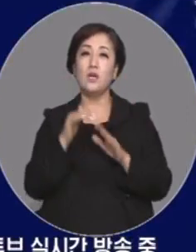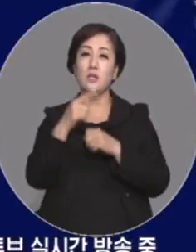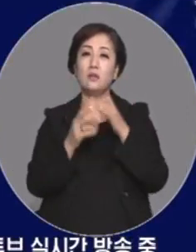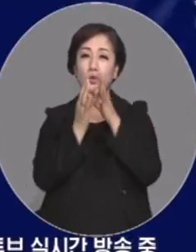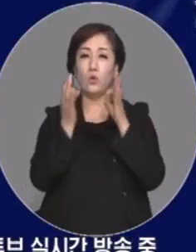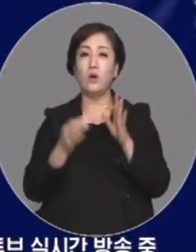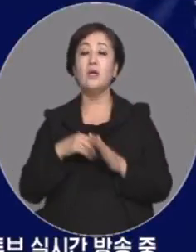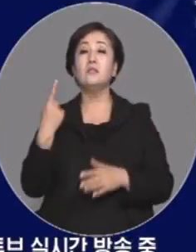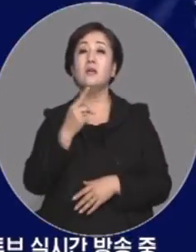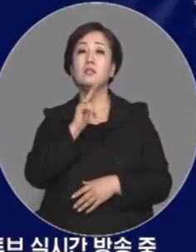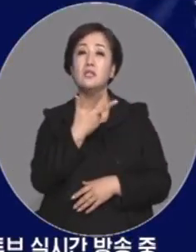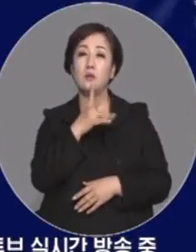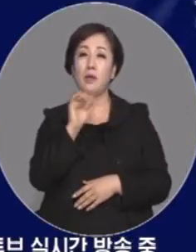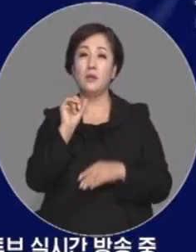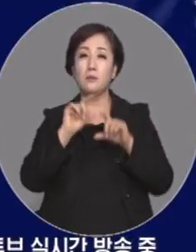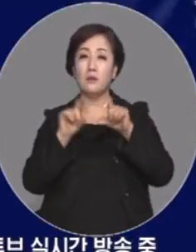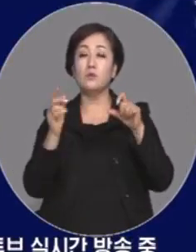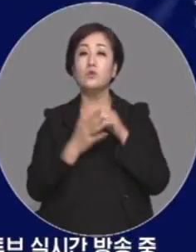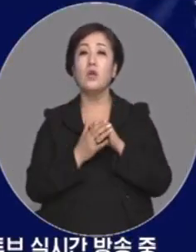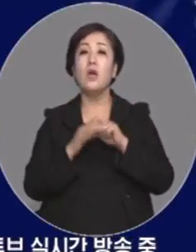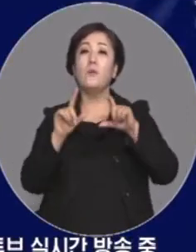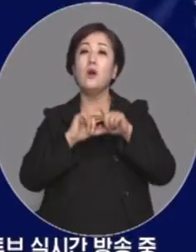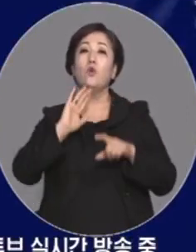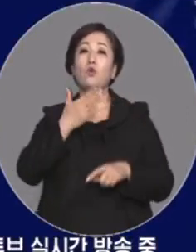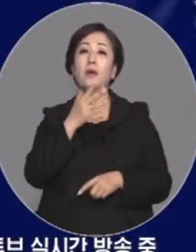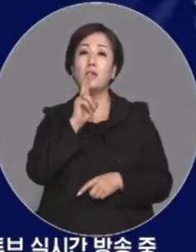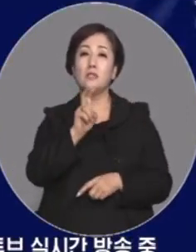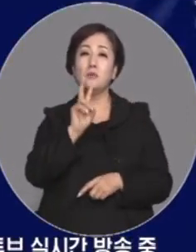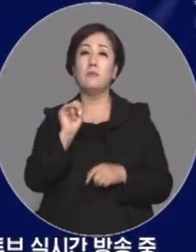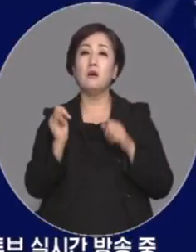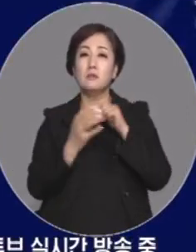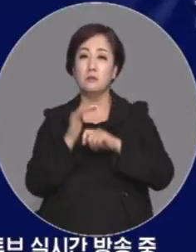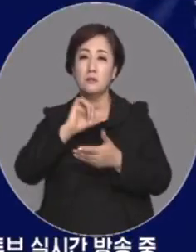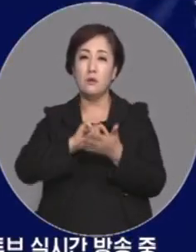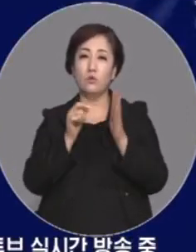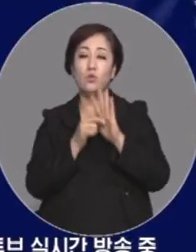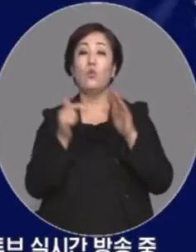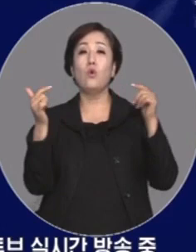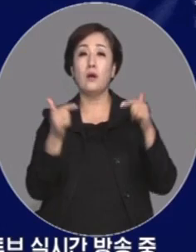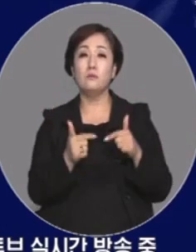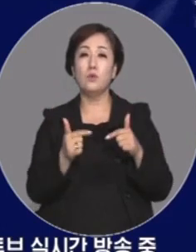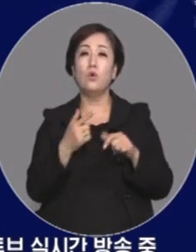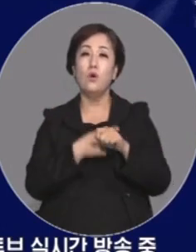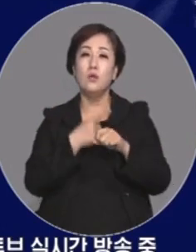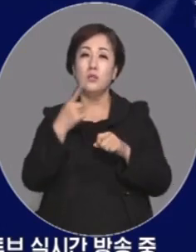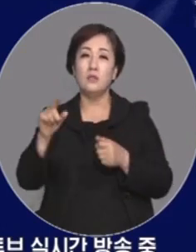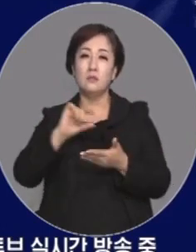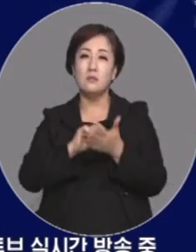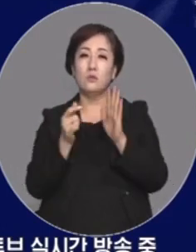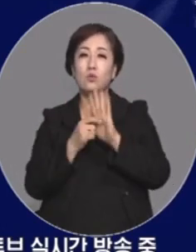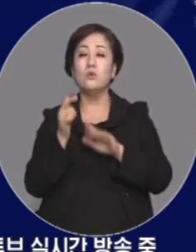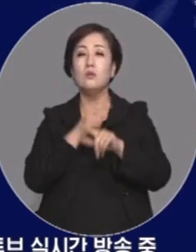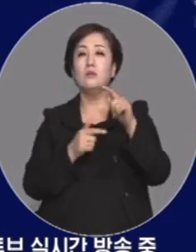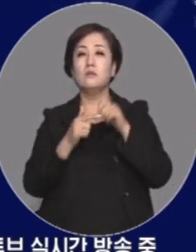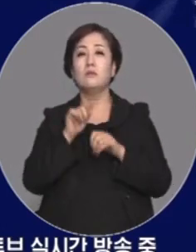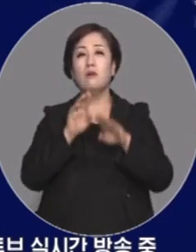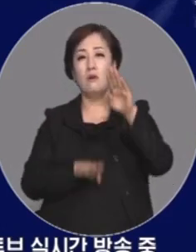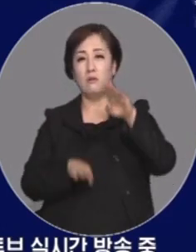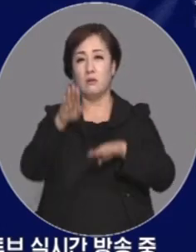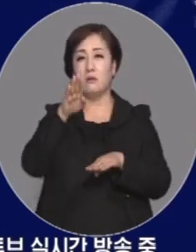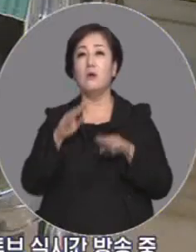1년에 1,700명, 평균 920명 이상씩 감소하는 추세를 감안하면 내년쯤 데드크로스가